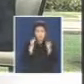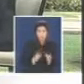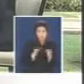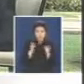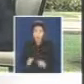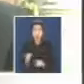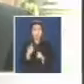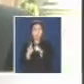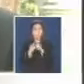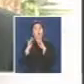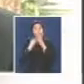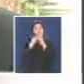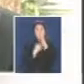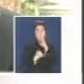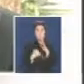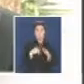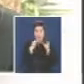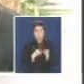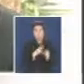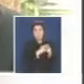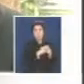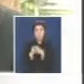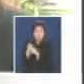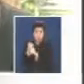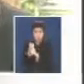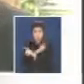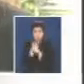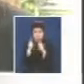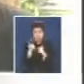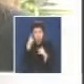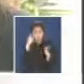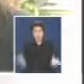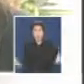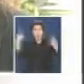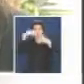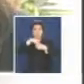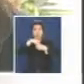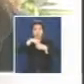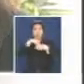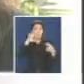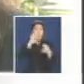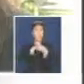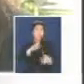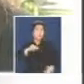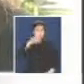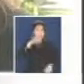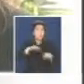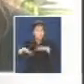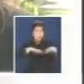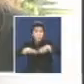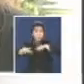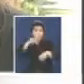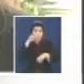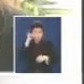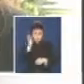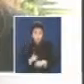ของแต่ละจังหวัดเนี่ยสามารถที่จะทำงานเองได้คราวนี้ก็ต้องถือว่าอะไรที่เกี่ยวกับการระบายน้ำการบริหารจัดการน้ำจะต้